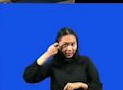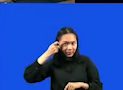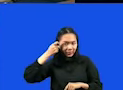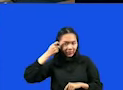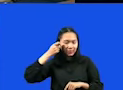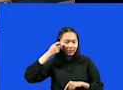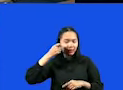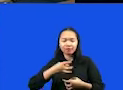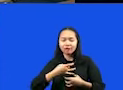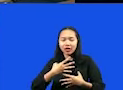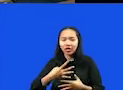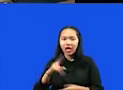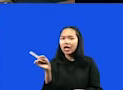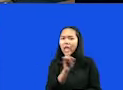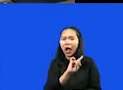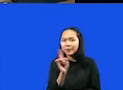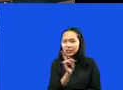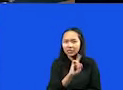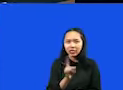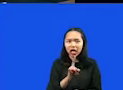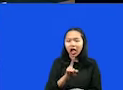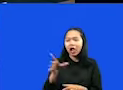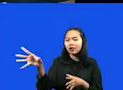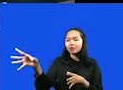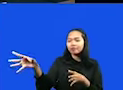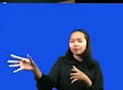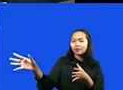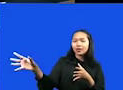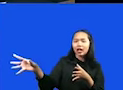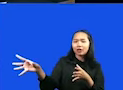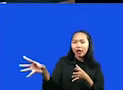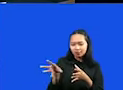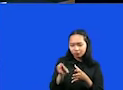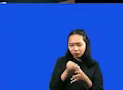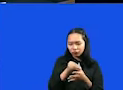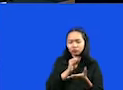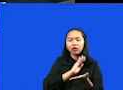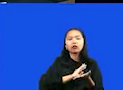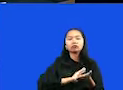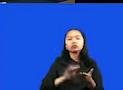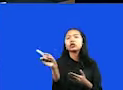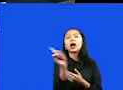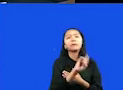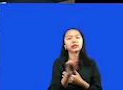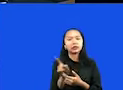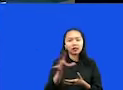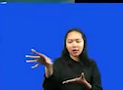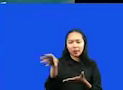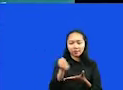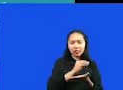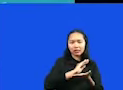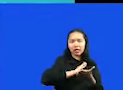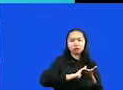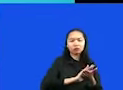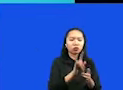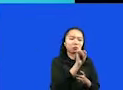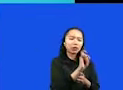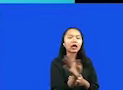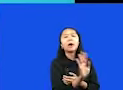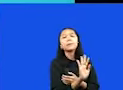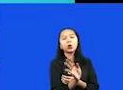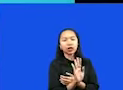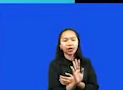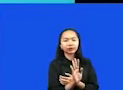menarik adalah tidak bisa ditelan mentah-mentah begitu ya baik oke ini menarik sekali nah ngomong-ngomong Mbak